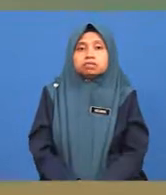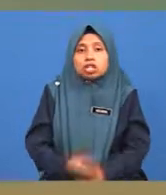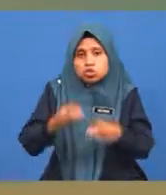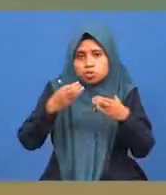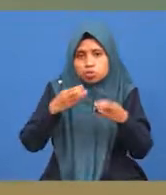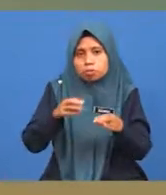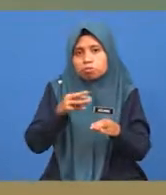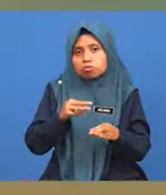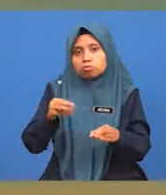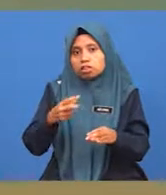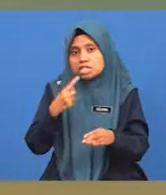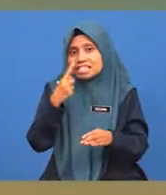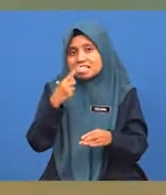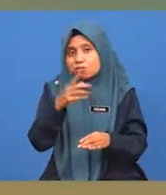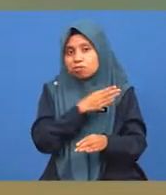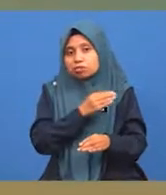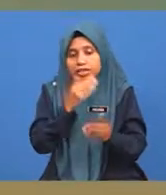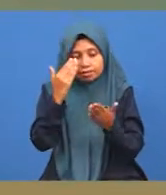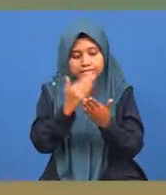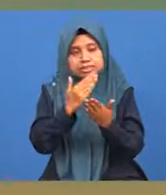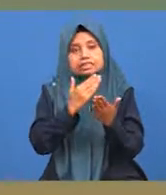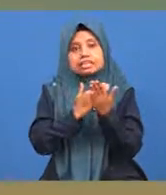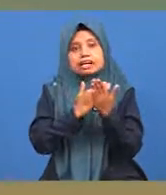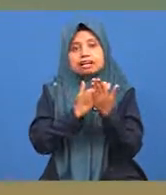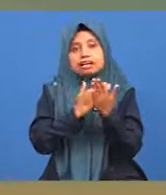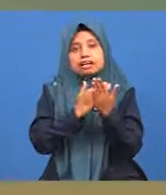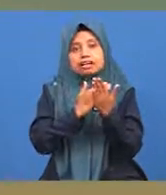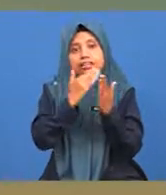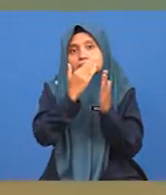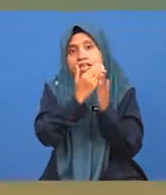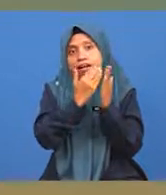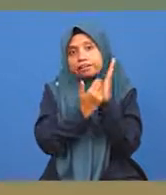Cuba murid-murid sebut dan senaraikan.